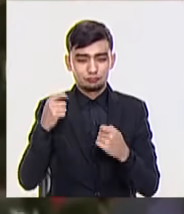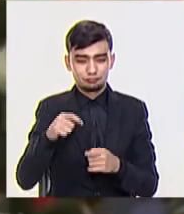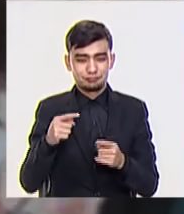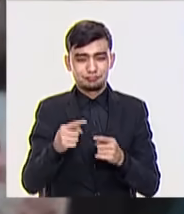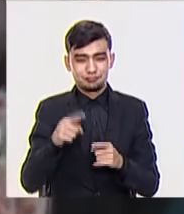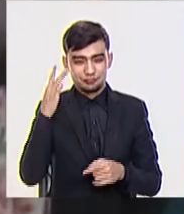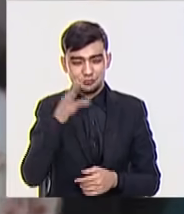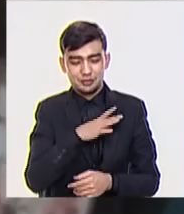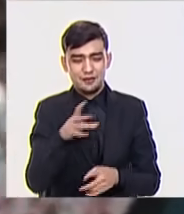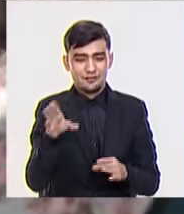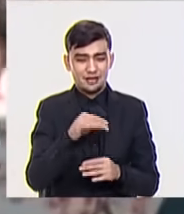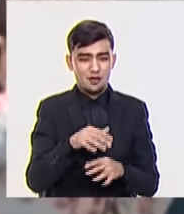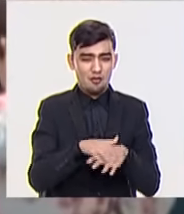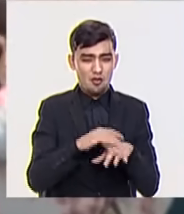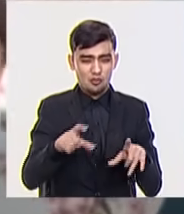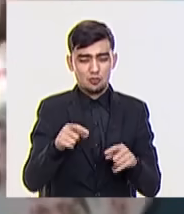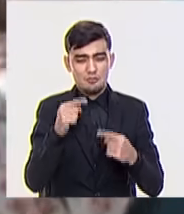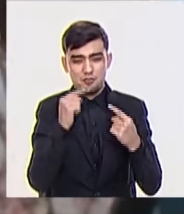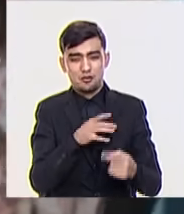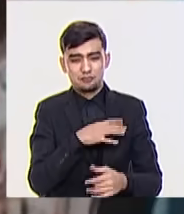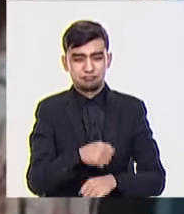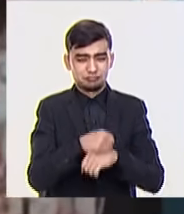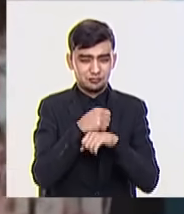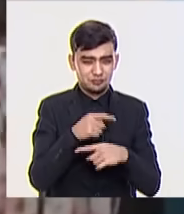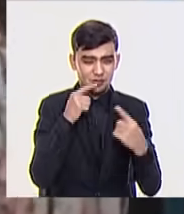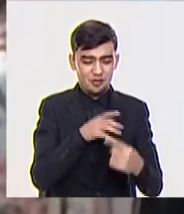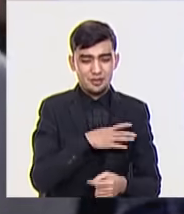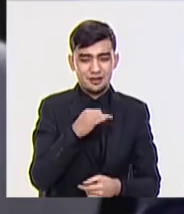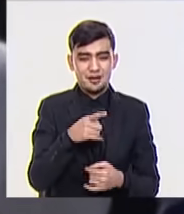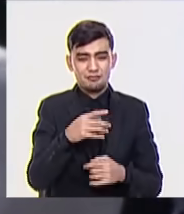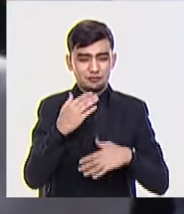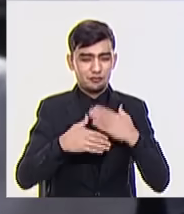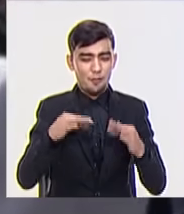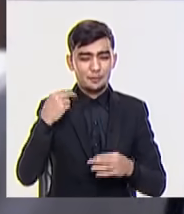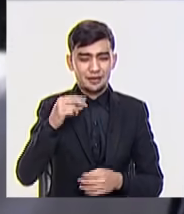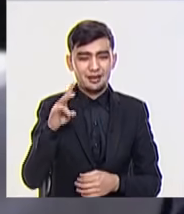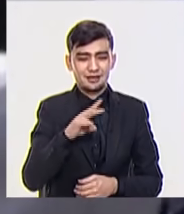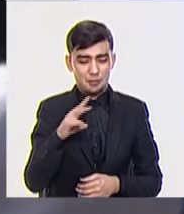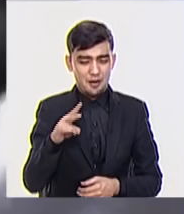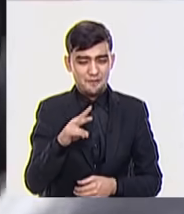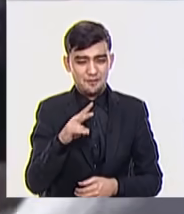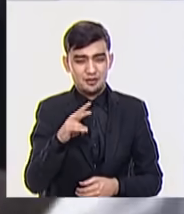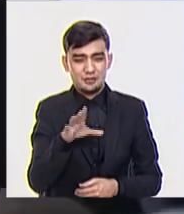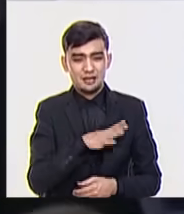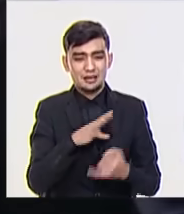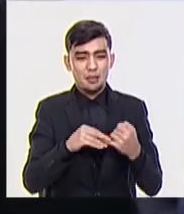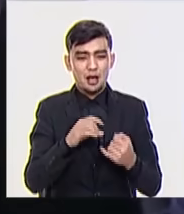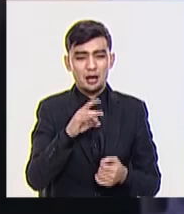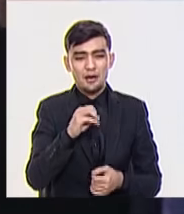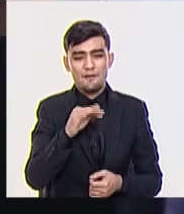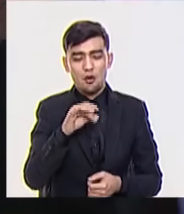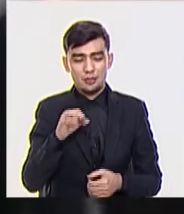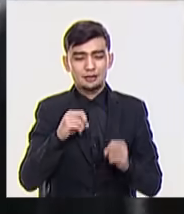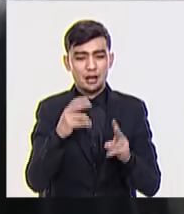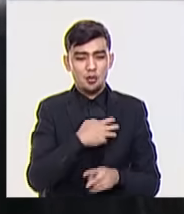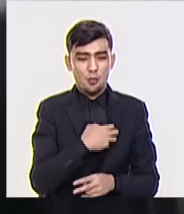аймағында бұған наразылық білдірген митингтер өткен. Даулы мәселені шешу үшін сол уақыттағы президент Нұрсұлтан Назарбаев жер реформасы жөніндегі комиссия